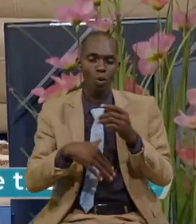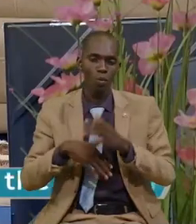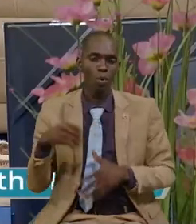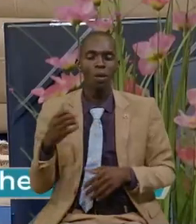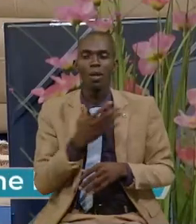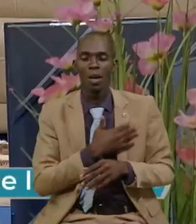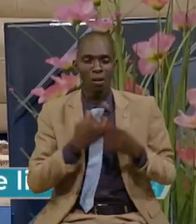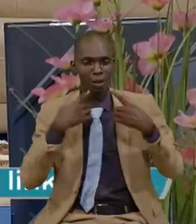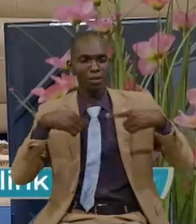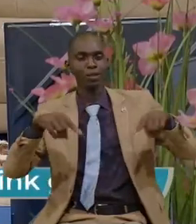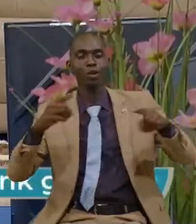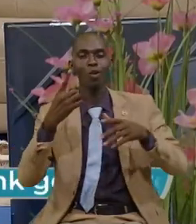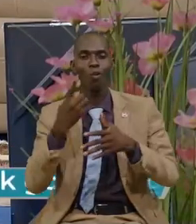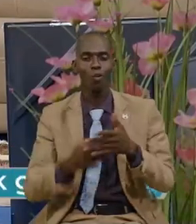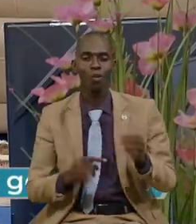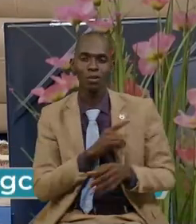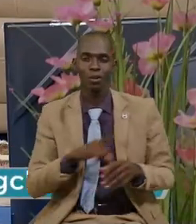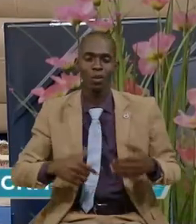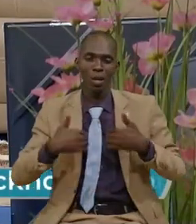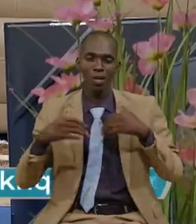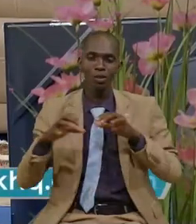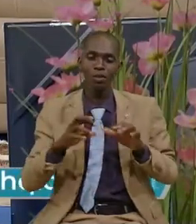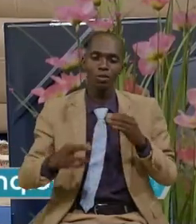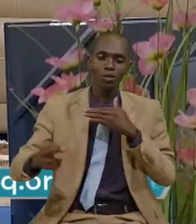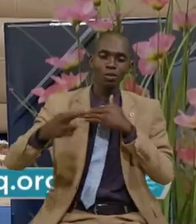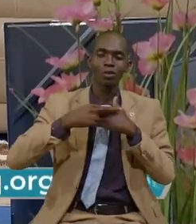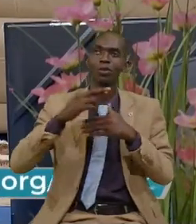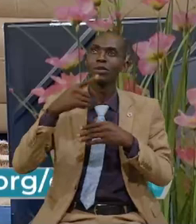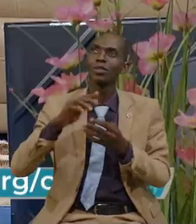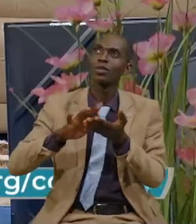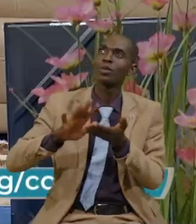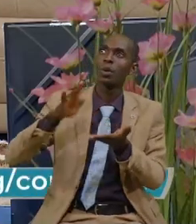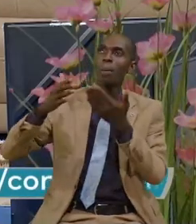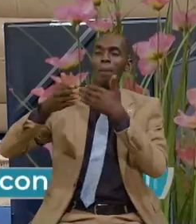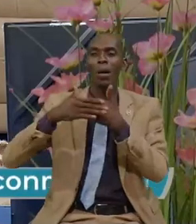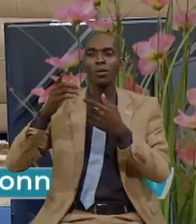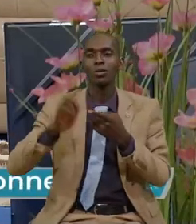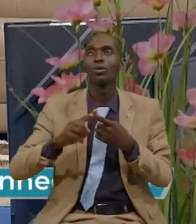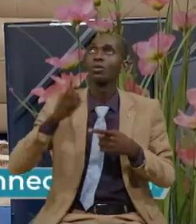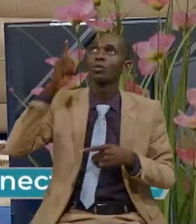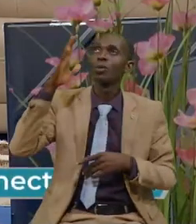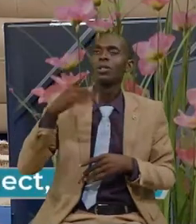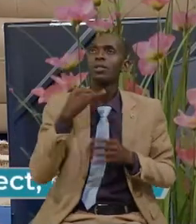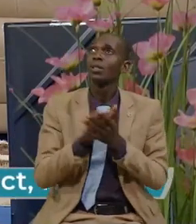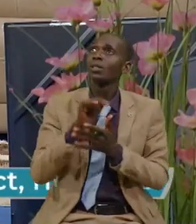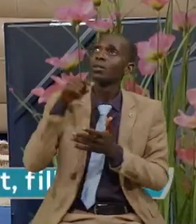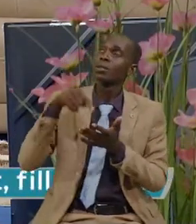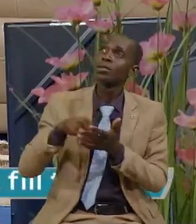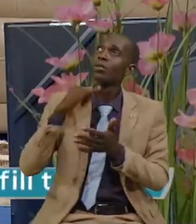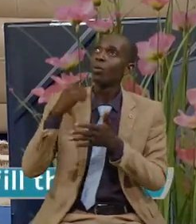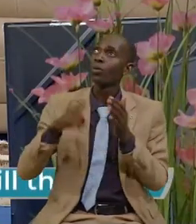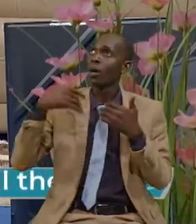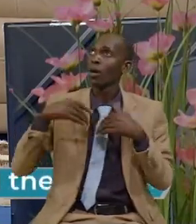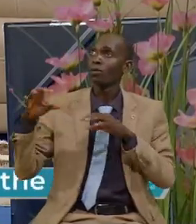on loue le nom du Seigneur et on sort pour dire ce qu'il a fait, on redonne la gloire au Seigneur, on dit à Dieu, voici ce que tu as